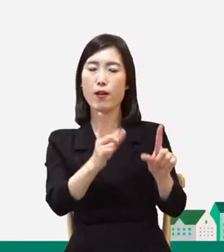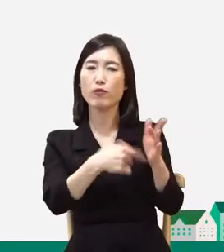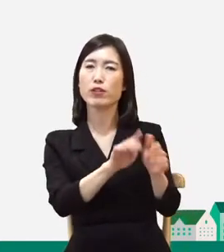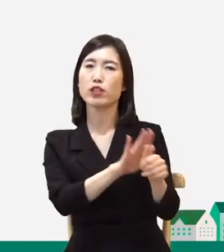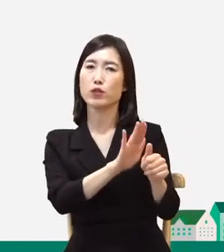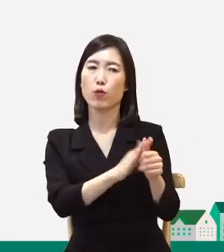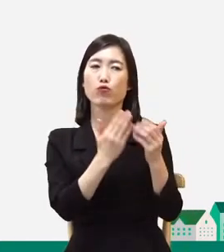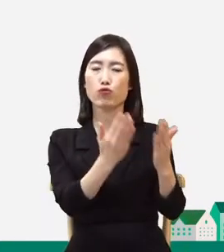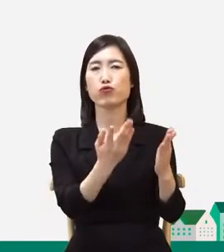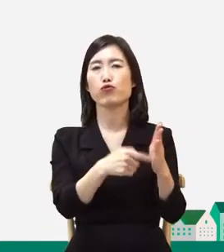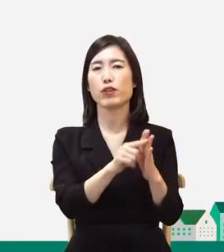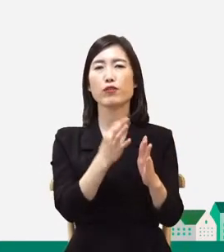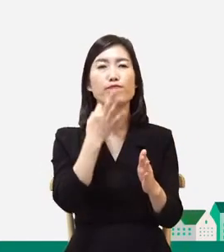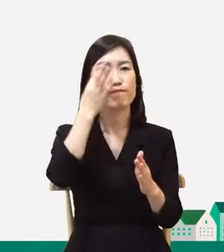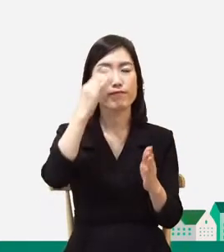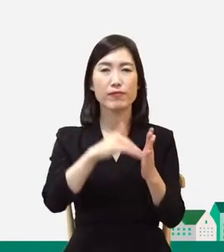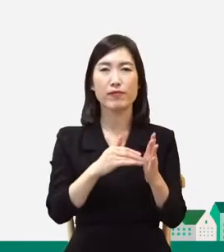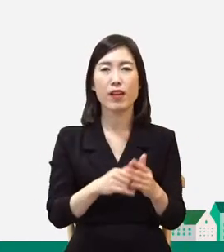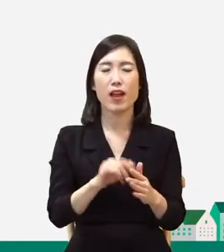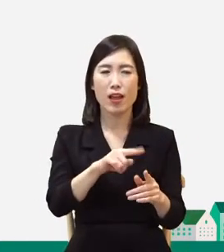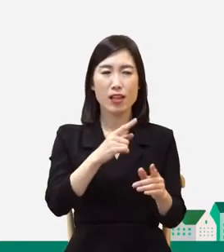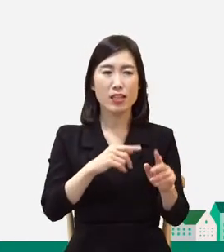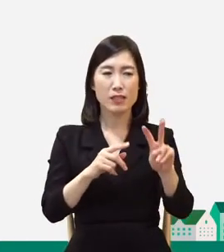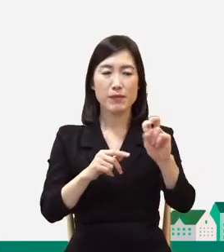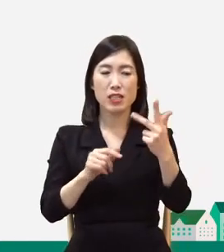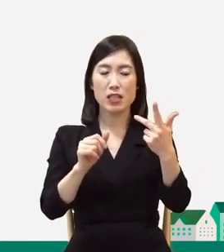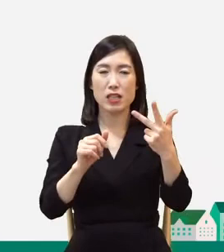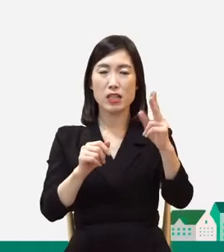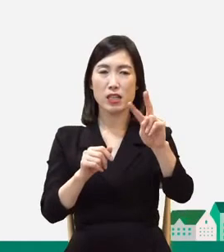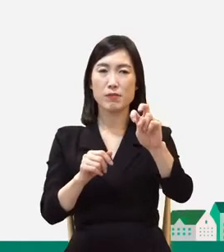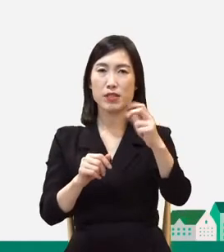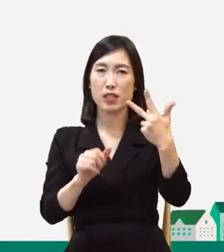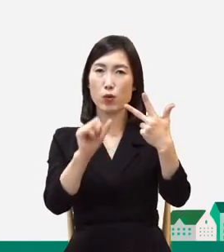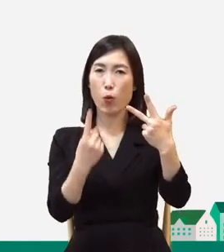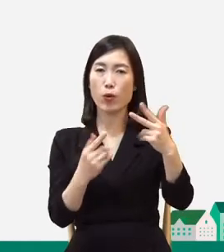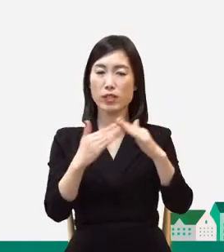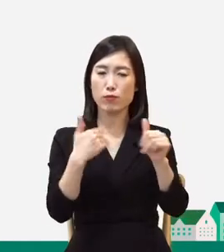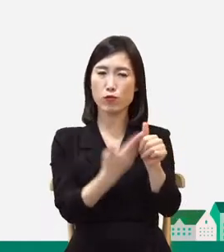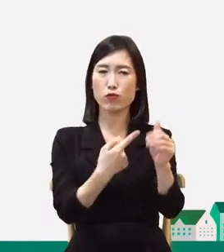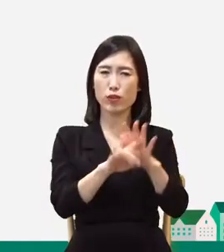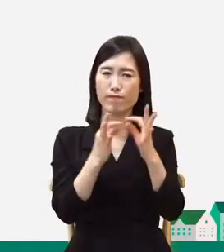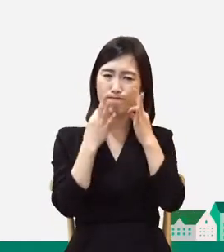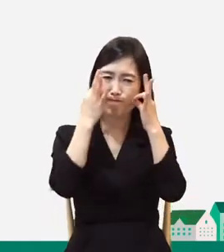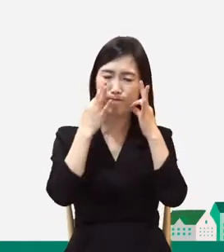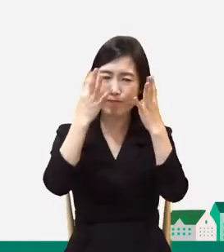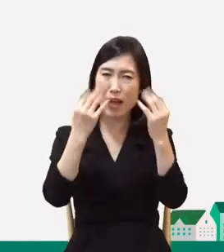지원하고자 노력했던 무수한 인고의 시간이었던 것 같습니다.